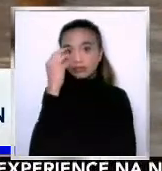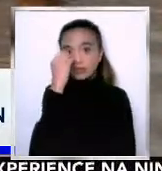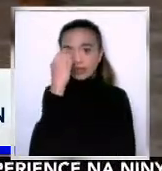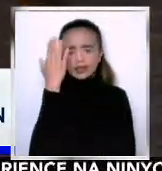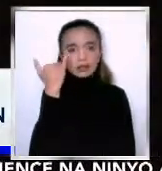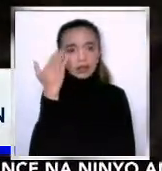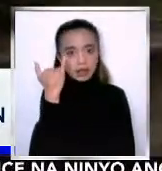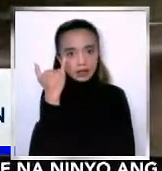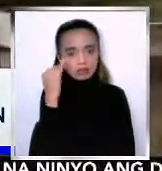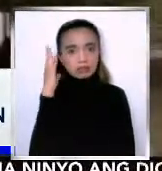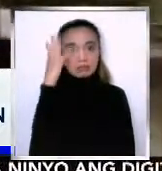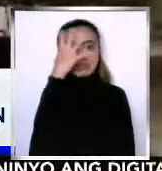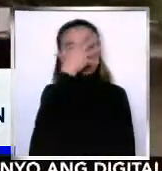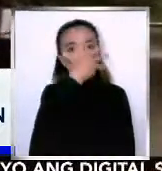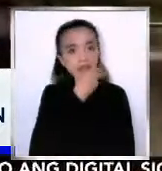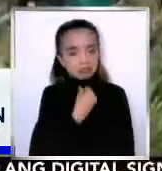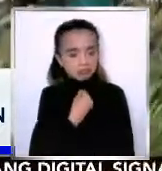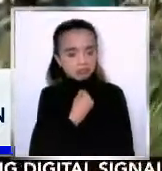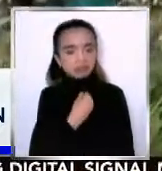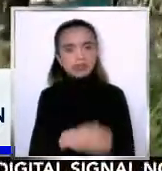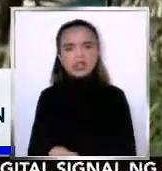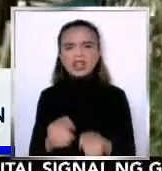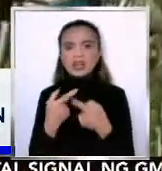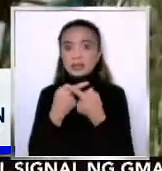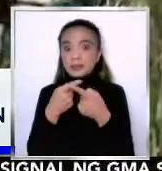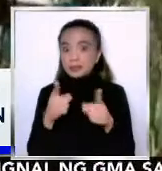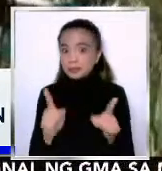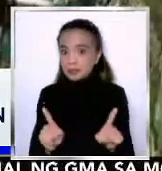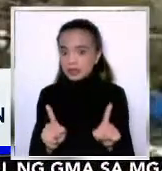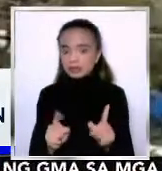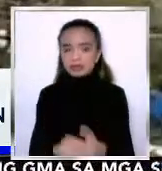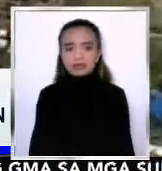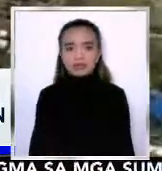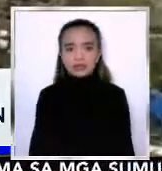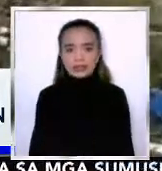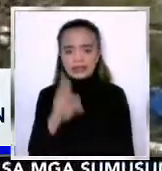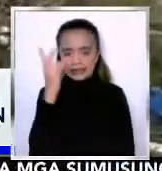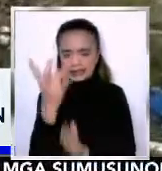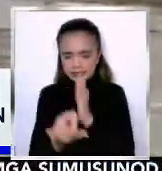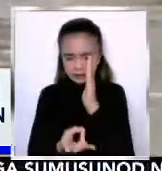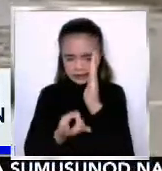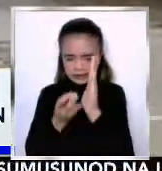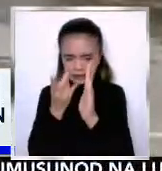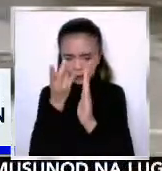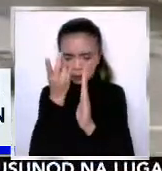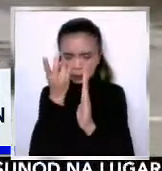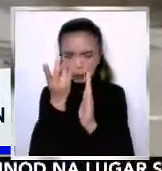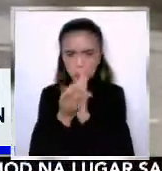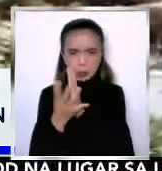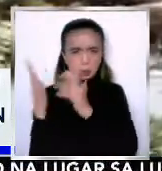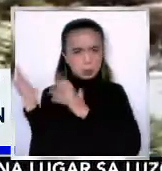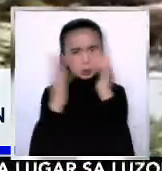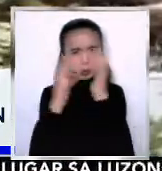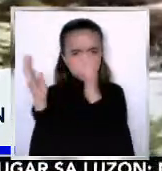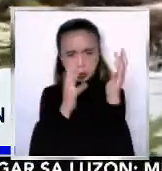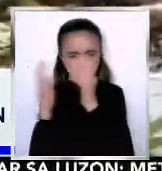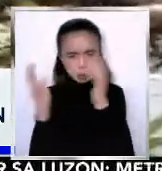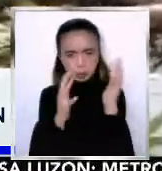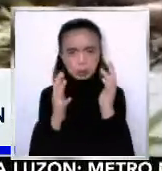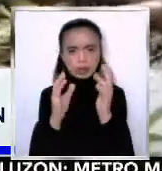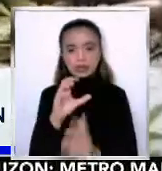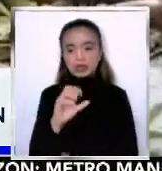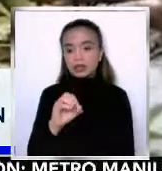ganda. Ngunit matapos ang halos 7 oras na pananalasa ni Bagyong Odette. Ito